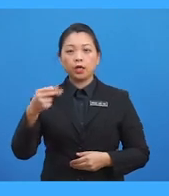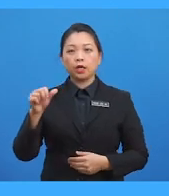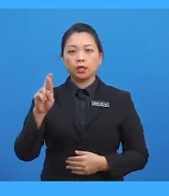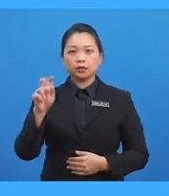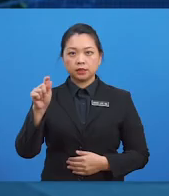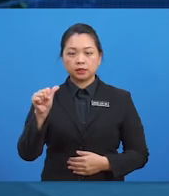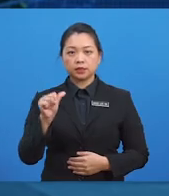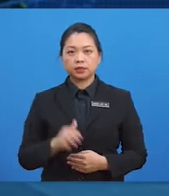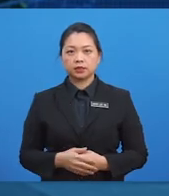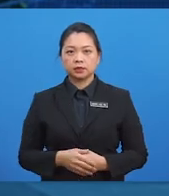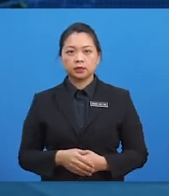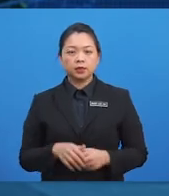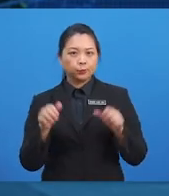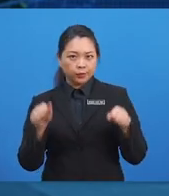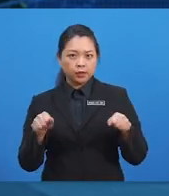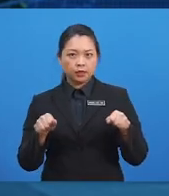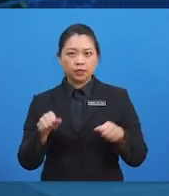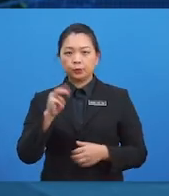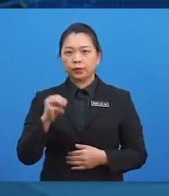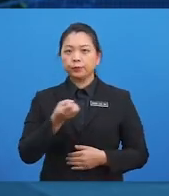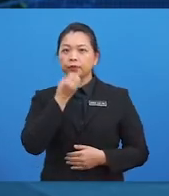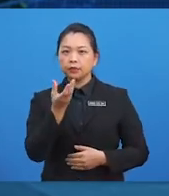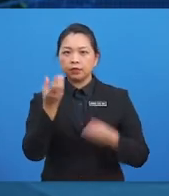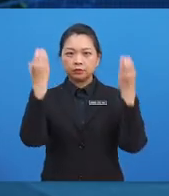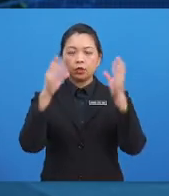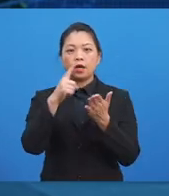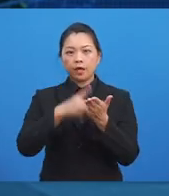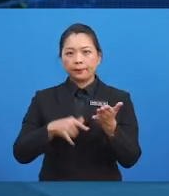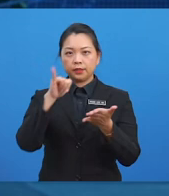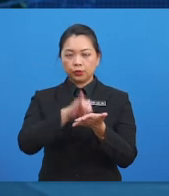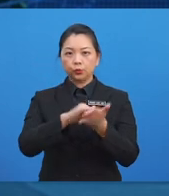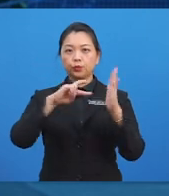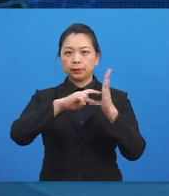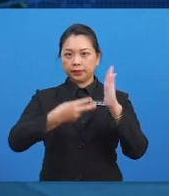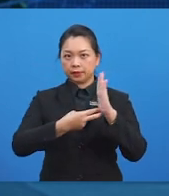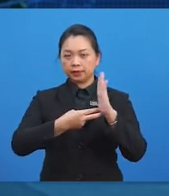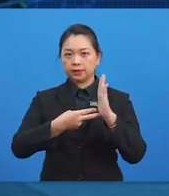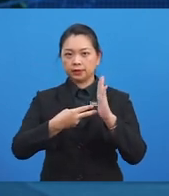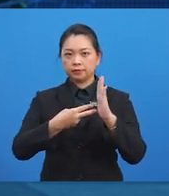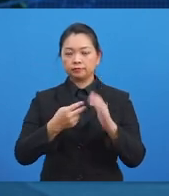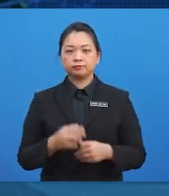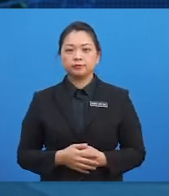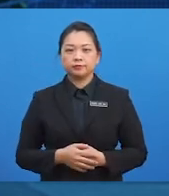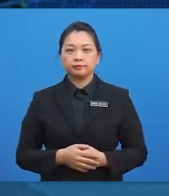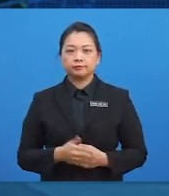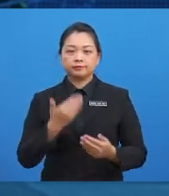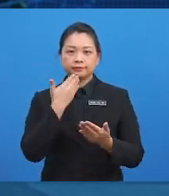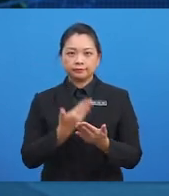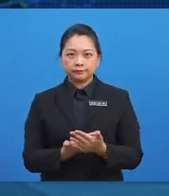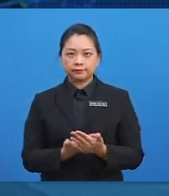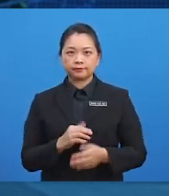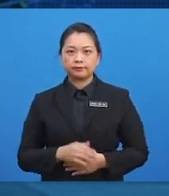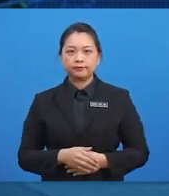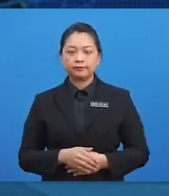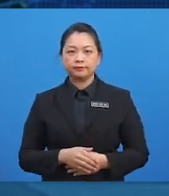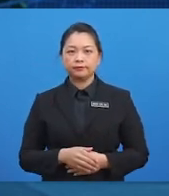intelek. Bolehkah murid-murid beritahu cikgu apa itu definisi harta intelek? Baik,